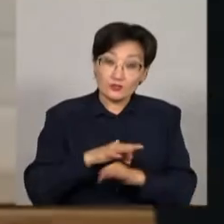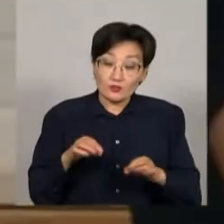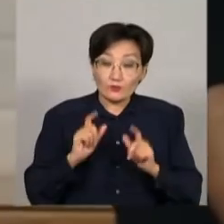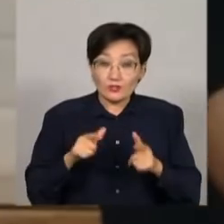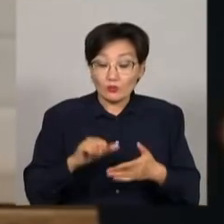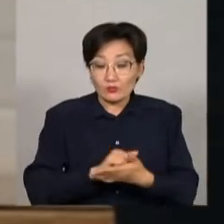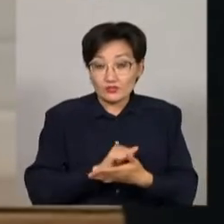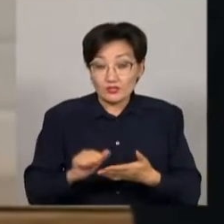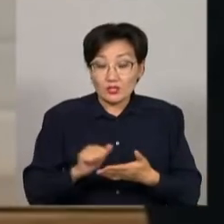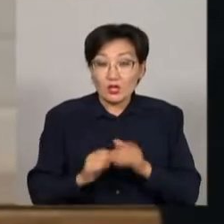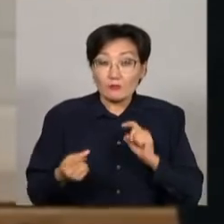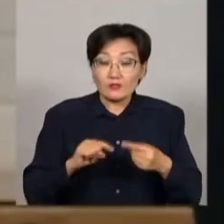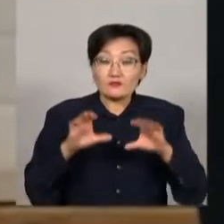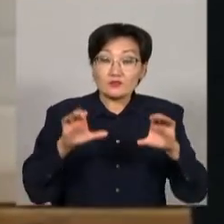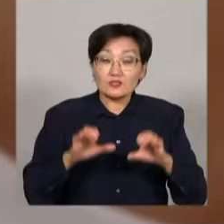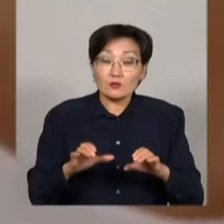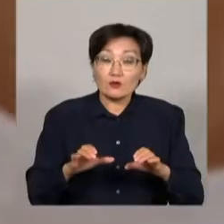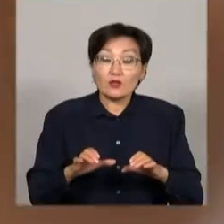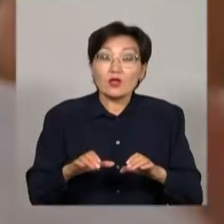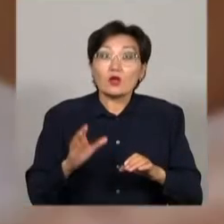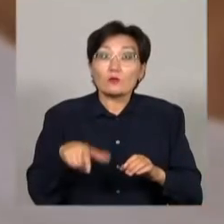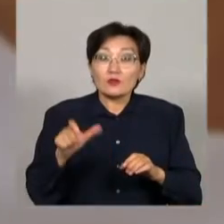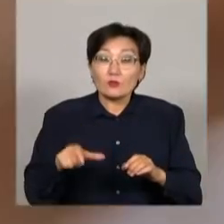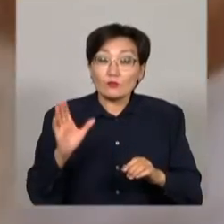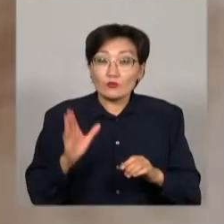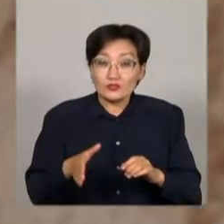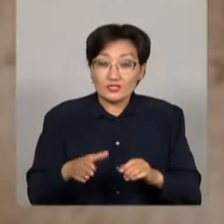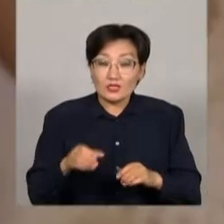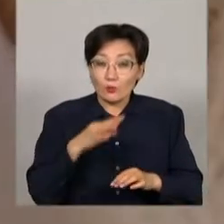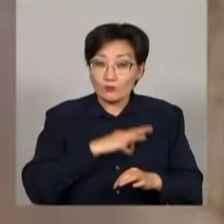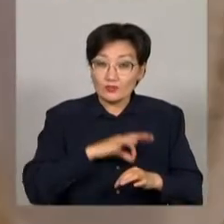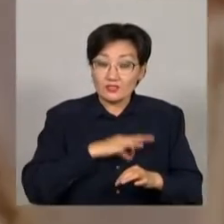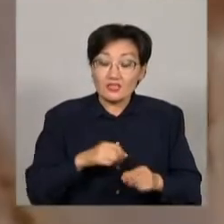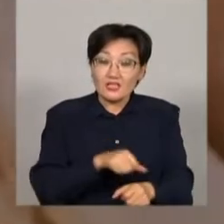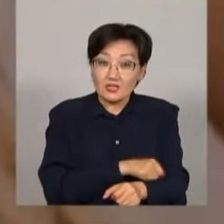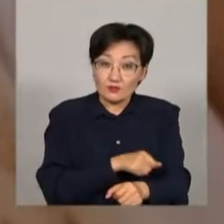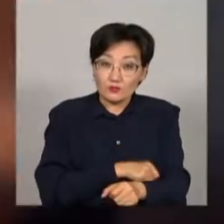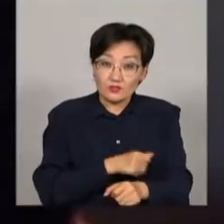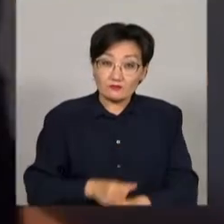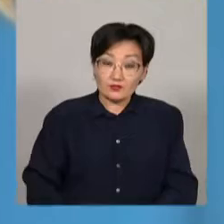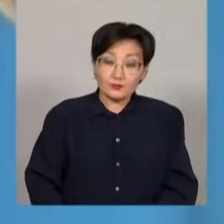Согласно документу, противозаконным для абьюзеров будет считаться и употребление наркотиков.